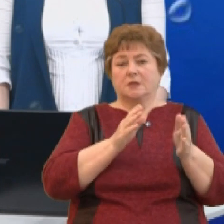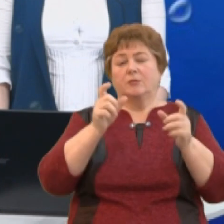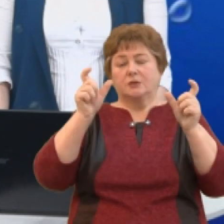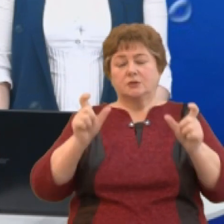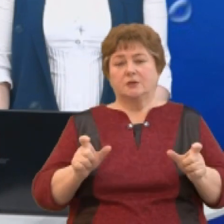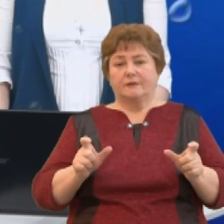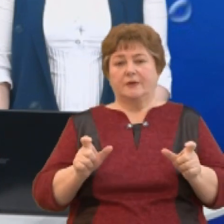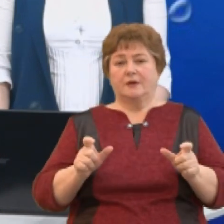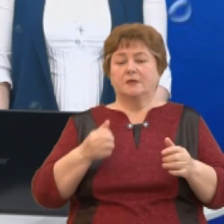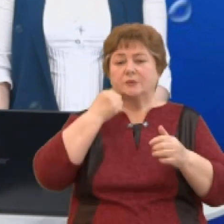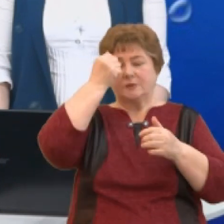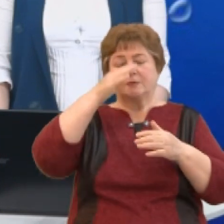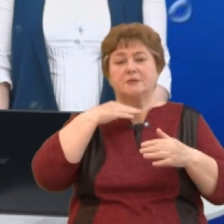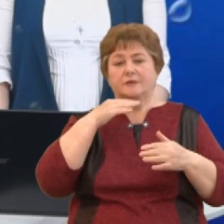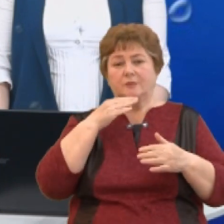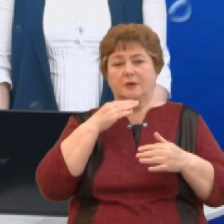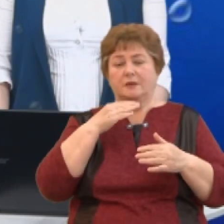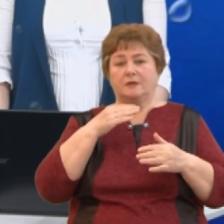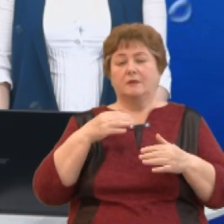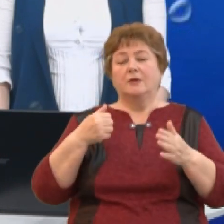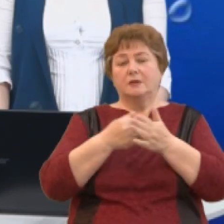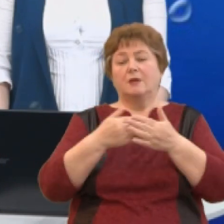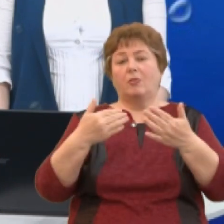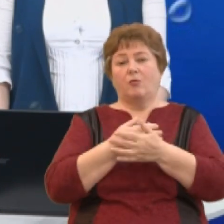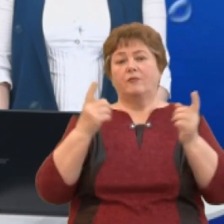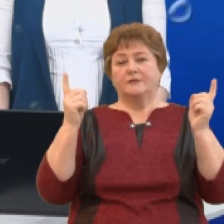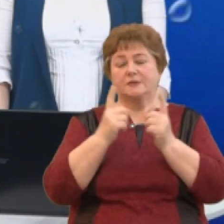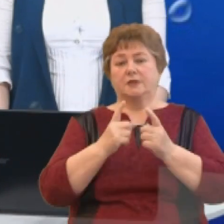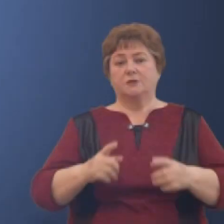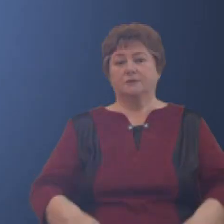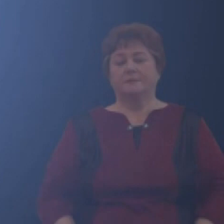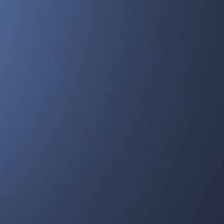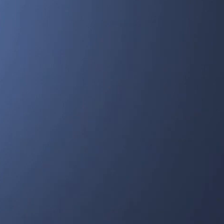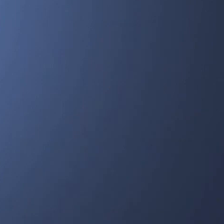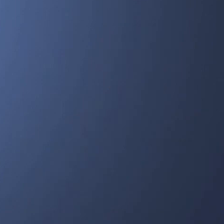система человека». Спасибо за внимание. До новых встреч!